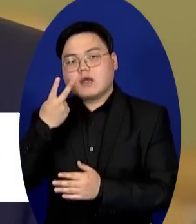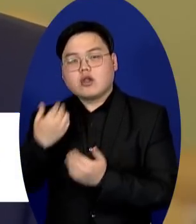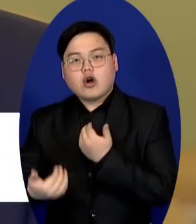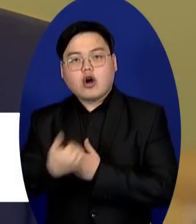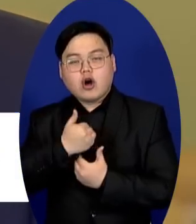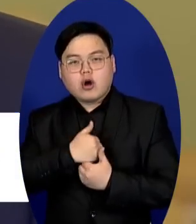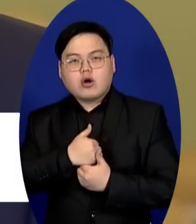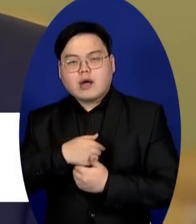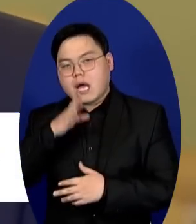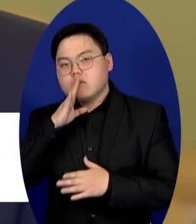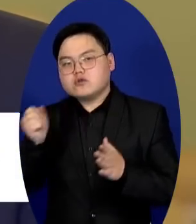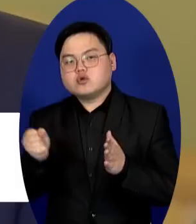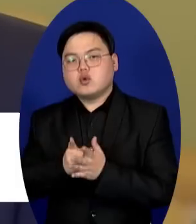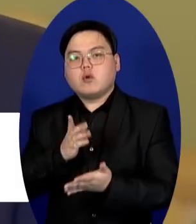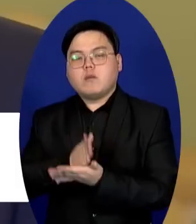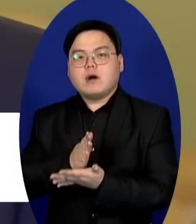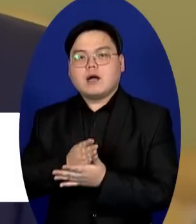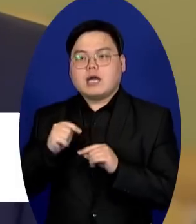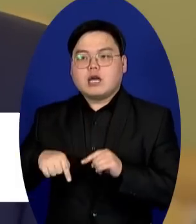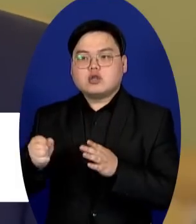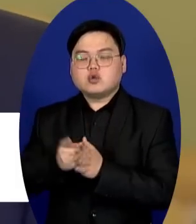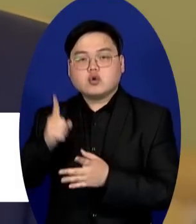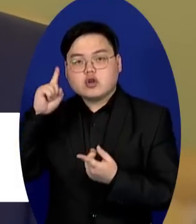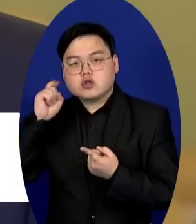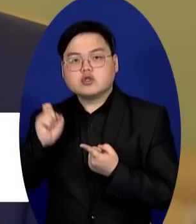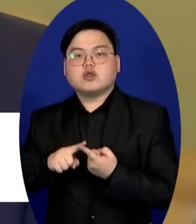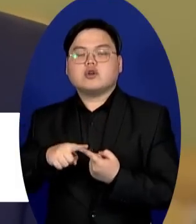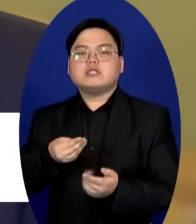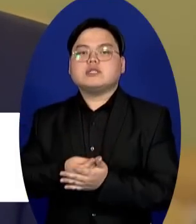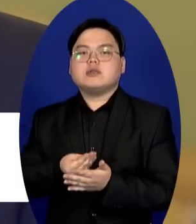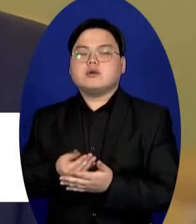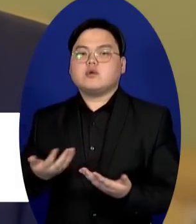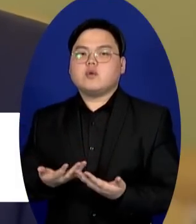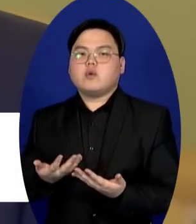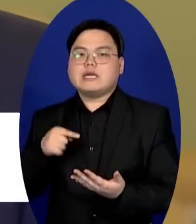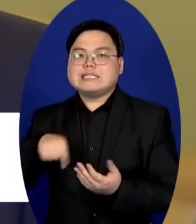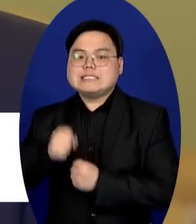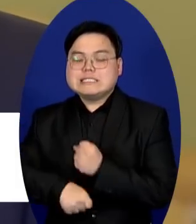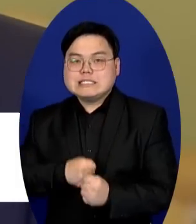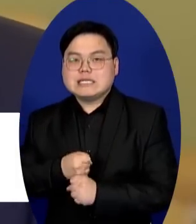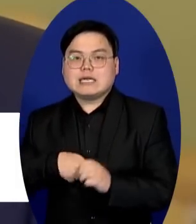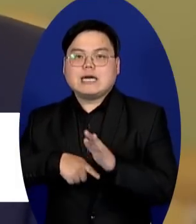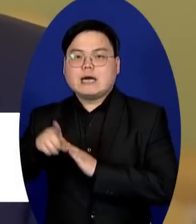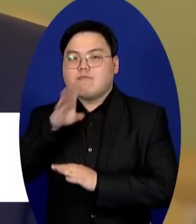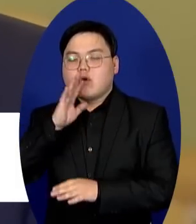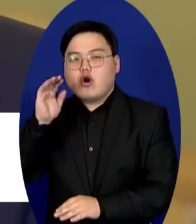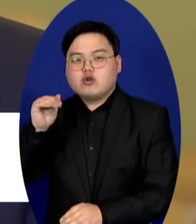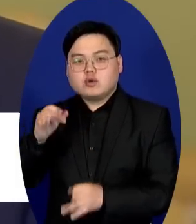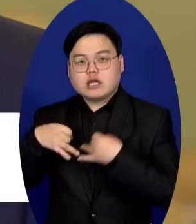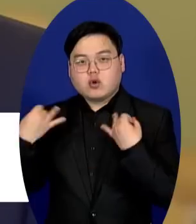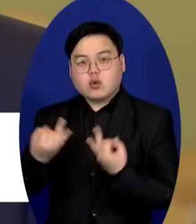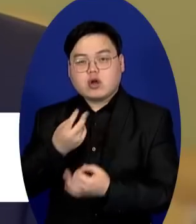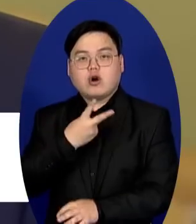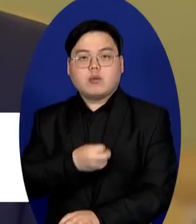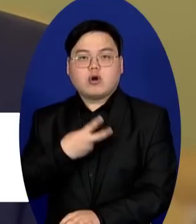өрөх бол гарцаа авахгүй чухал. Тэгэхээр энэ чухал зорилттой жишээлбэл одоо энэ жил хэрэгжиж эхэлж байгаа энэ өсвөрийн парламент 2022